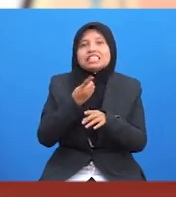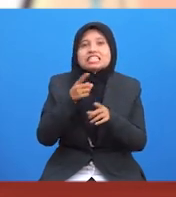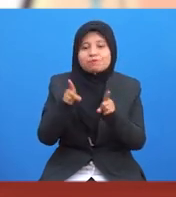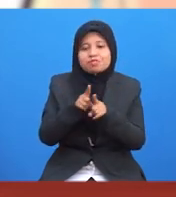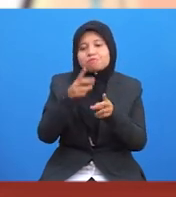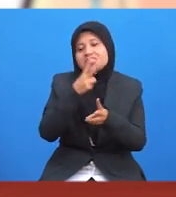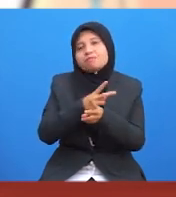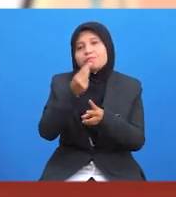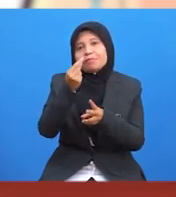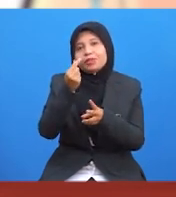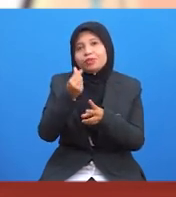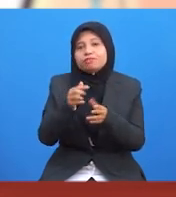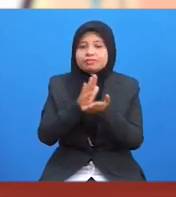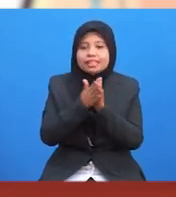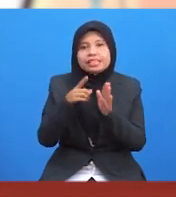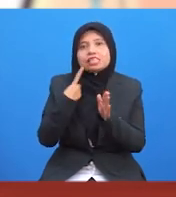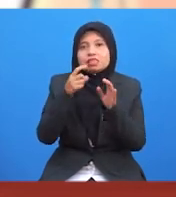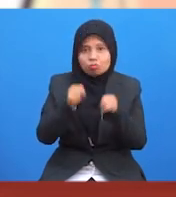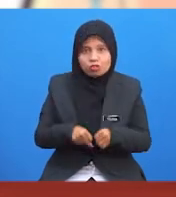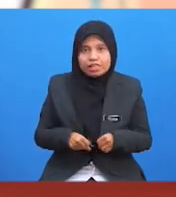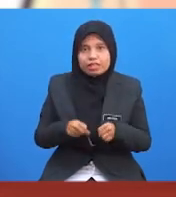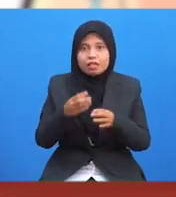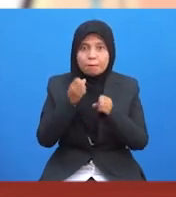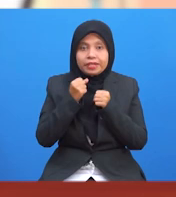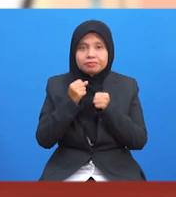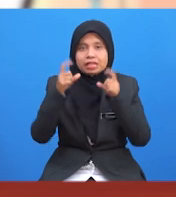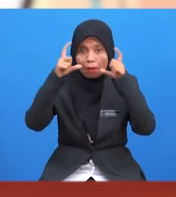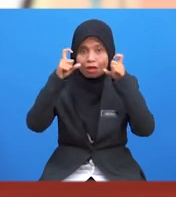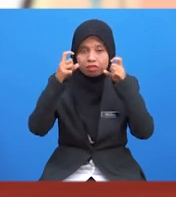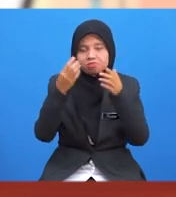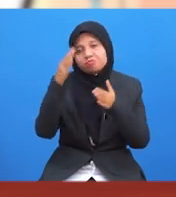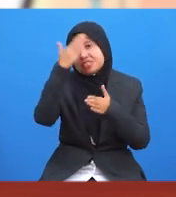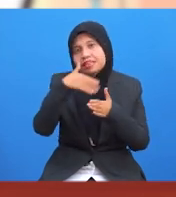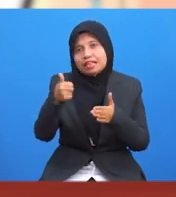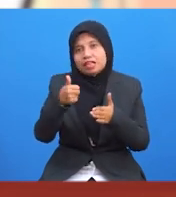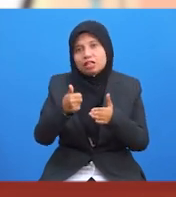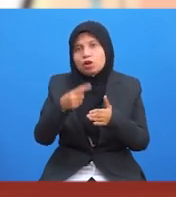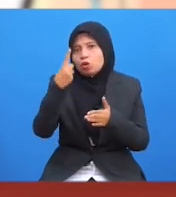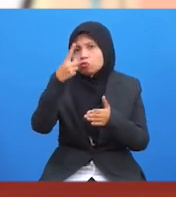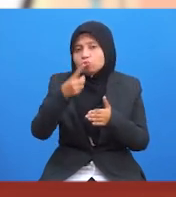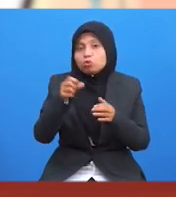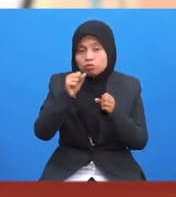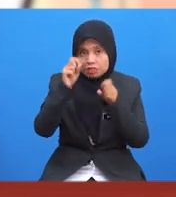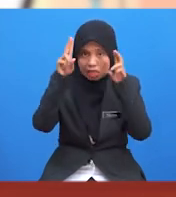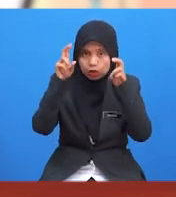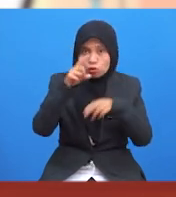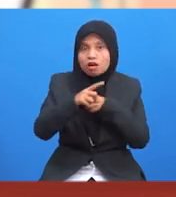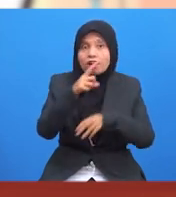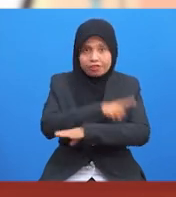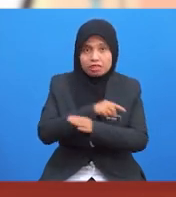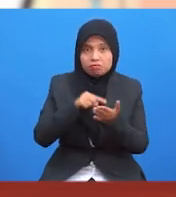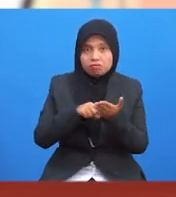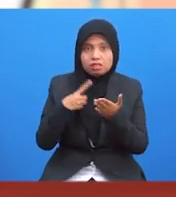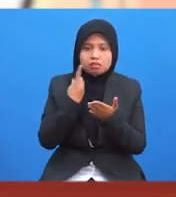satu hari nanti kita mampu memiliki kamera ini. Baiklah, bagi sesi pembelajaran ini, kita